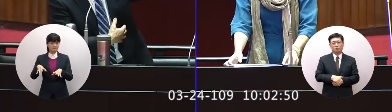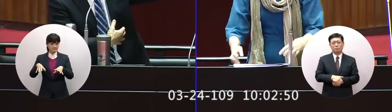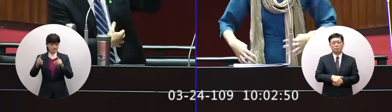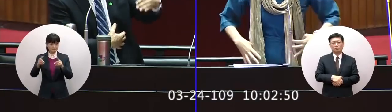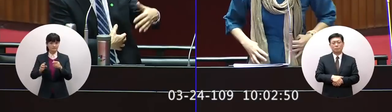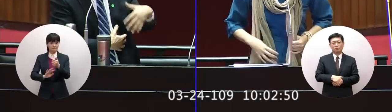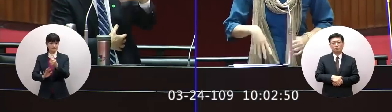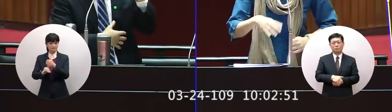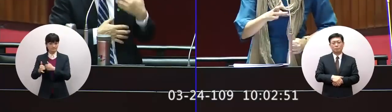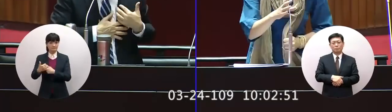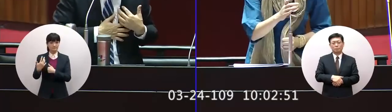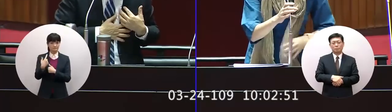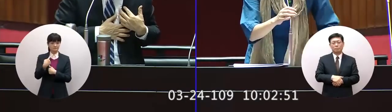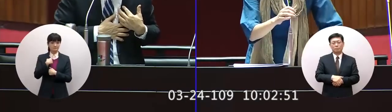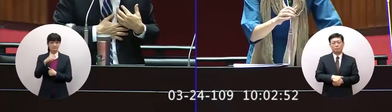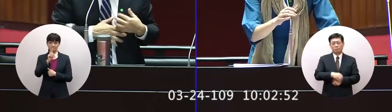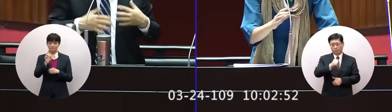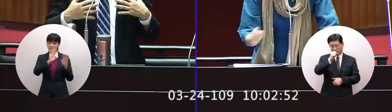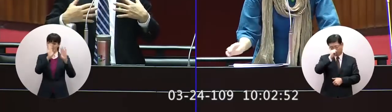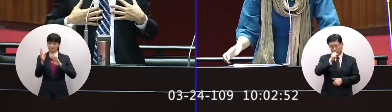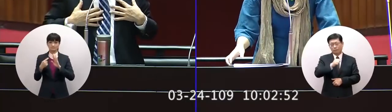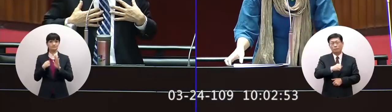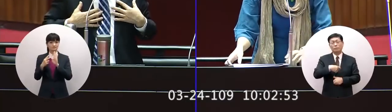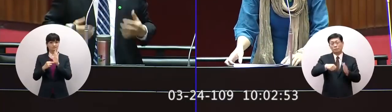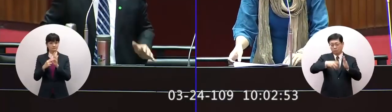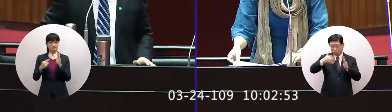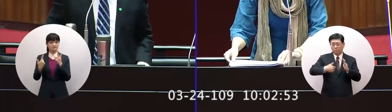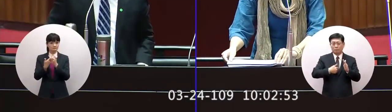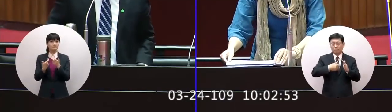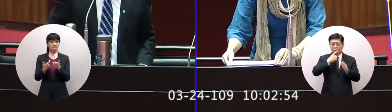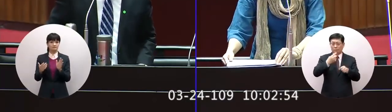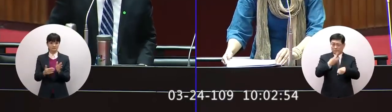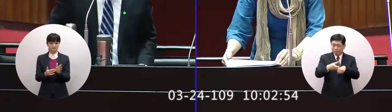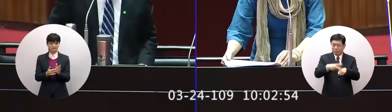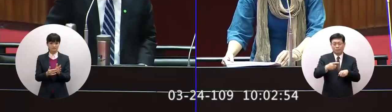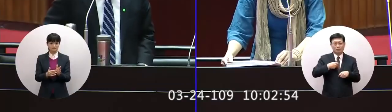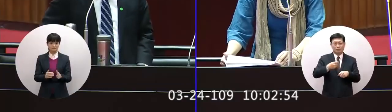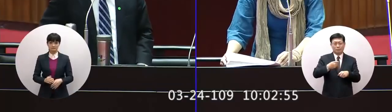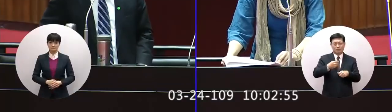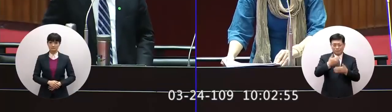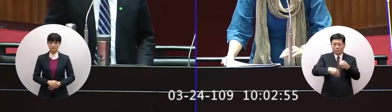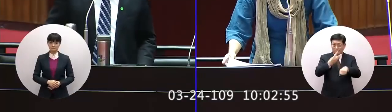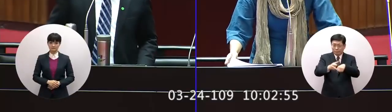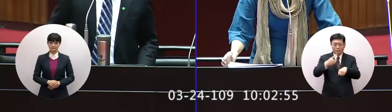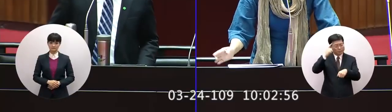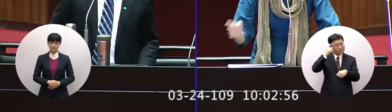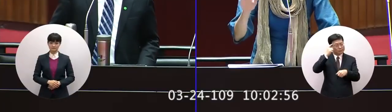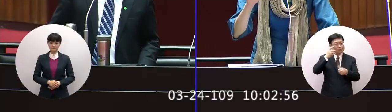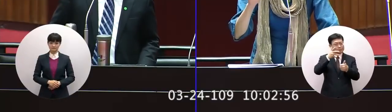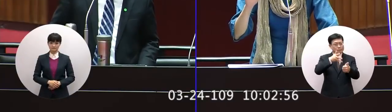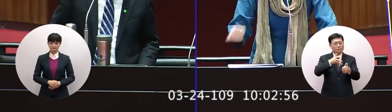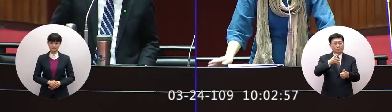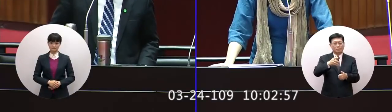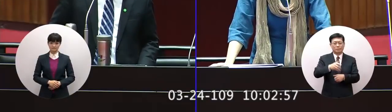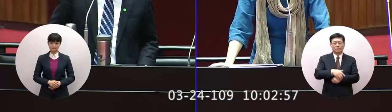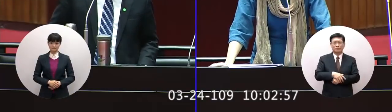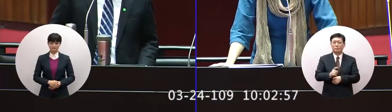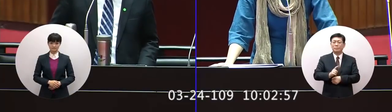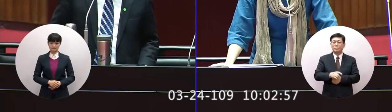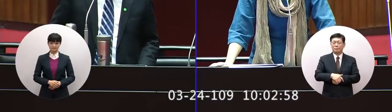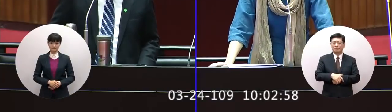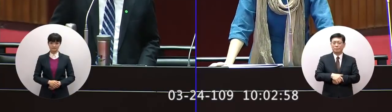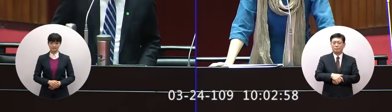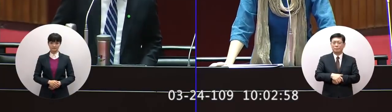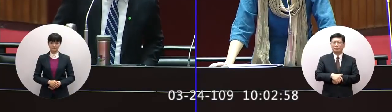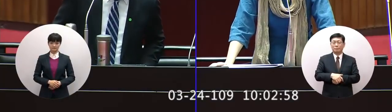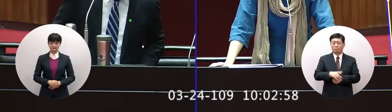先什么状况下，我已经很明确讲了。 院长，最后三分钟的时间，那我想要继续请教院长的，就是说，